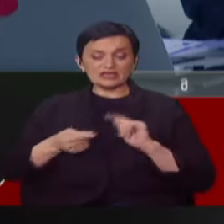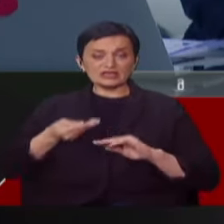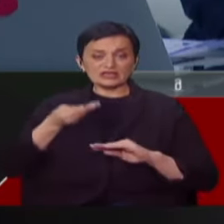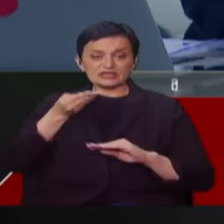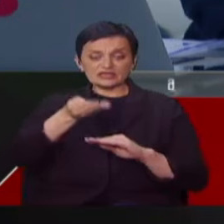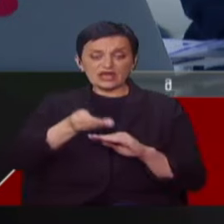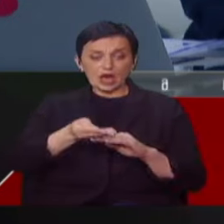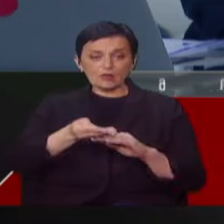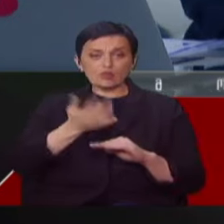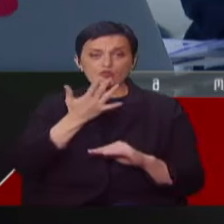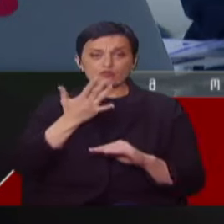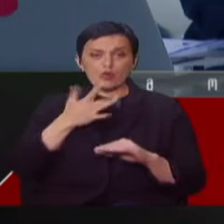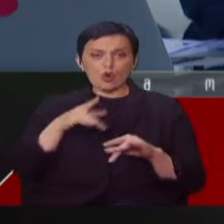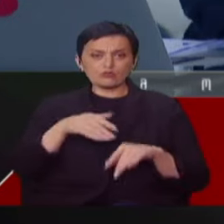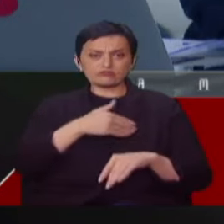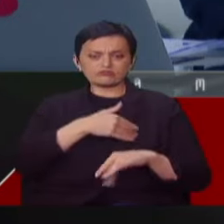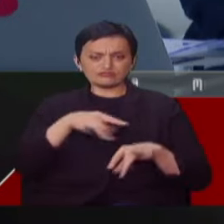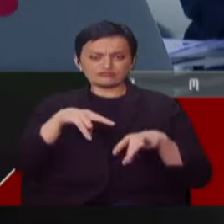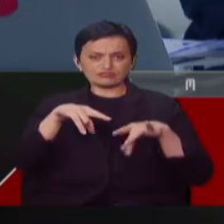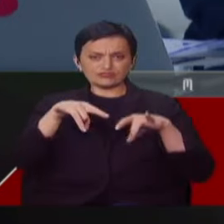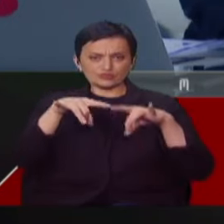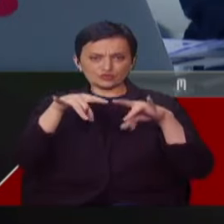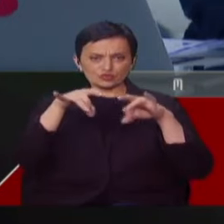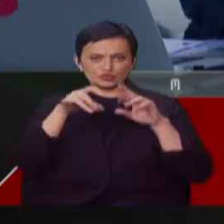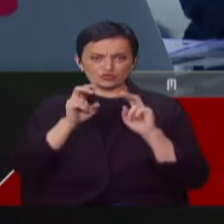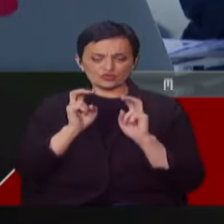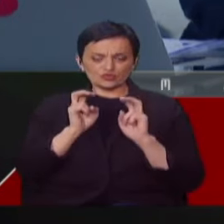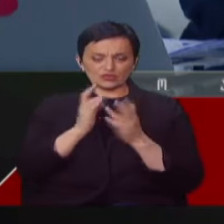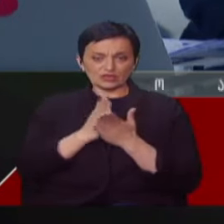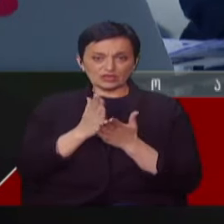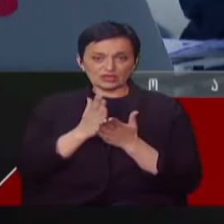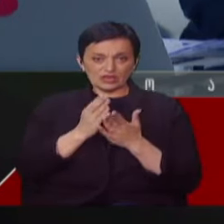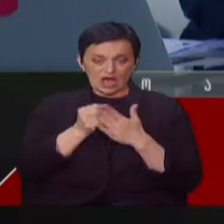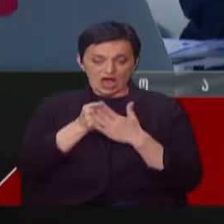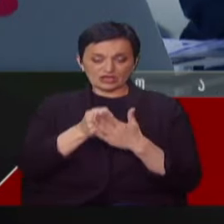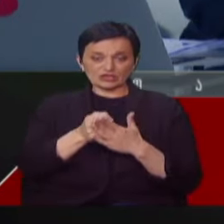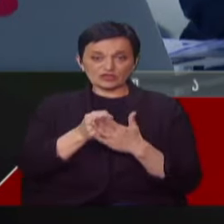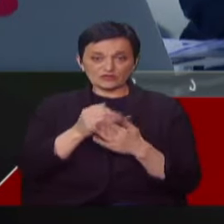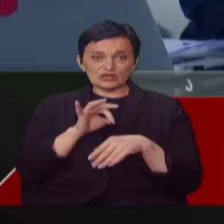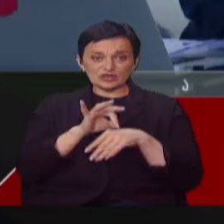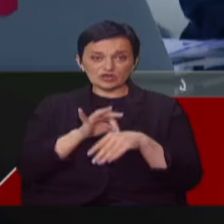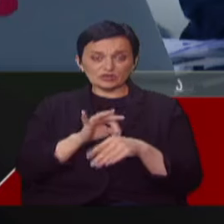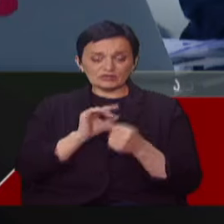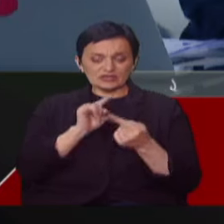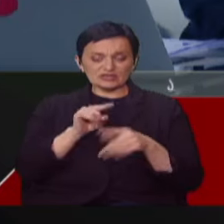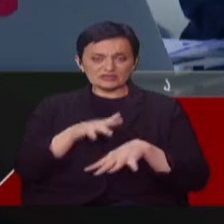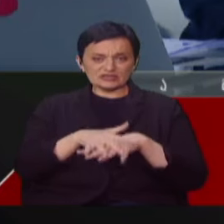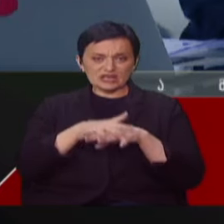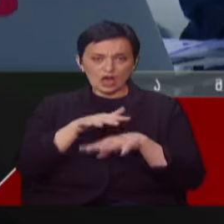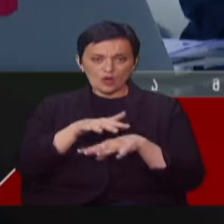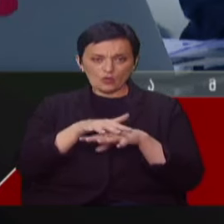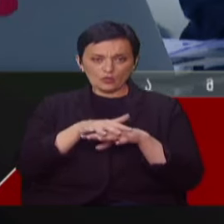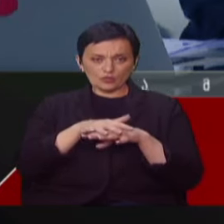შემდეგ პოლიტიკური ტემპერატურა უკვე დუღილის ნიშნულს აღწევს. იმართება საპროტესტო აქციები,